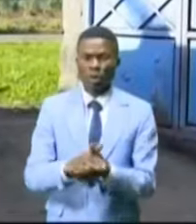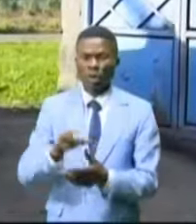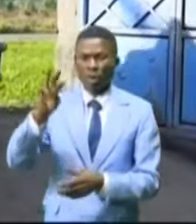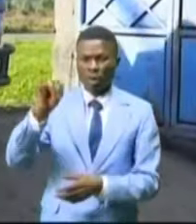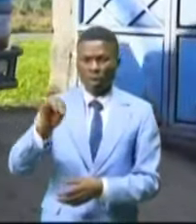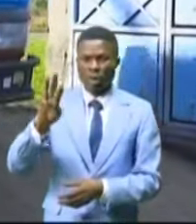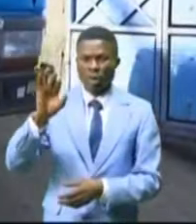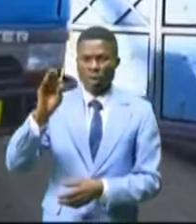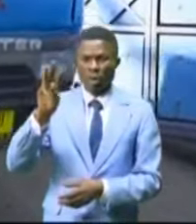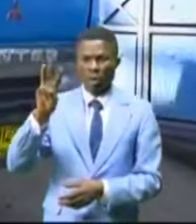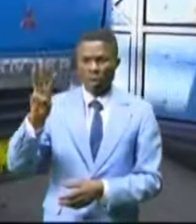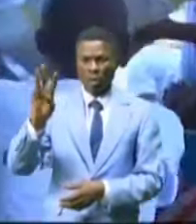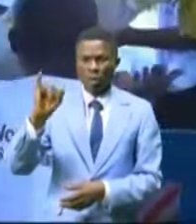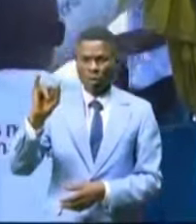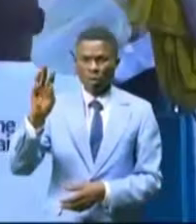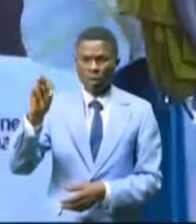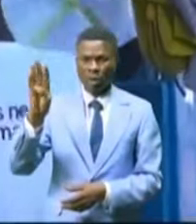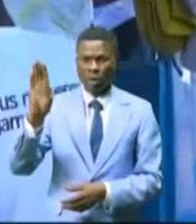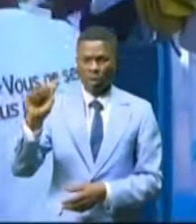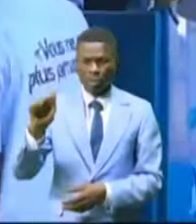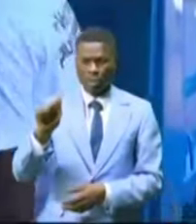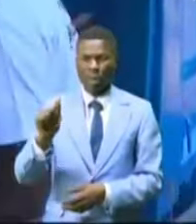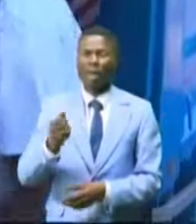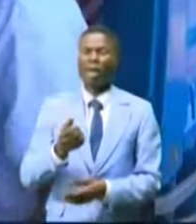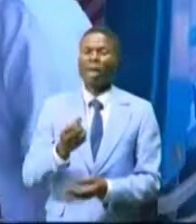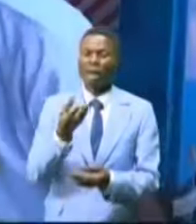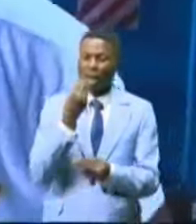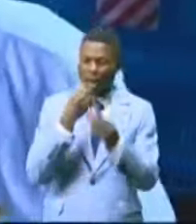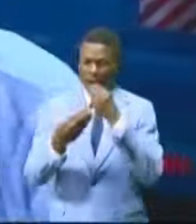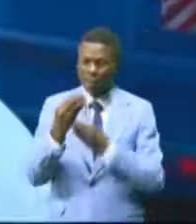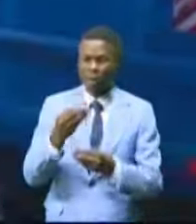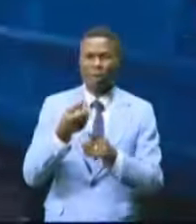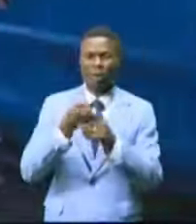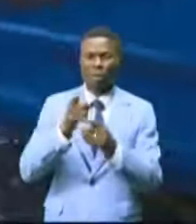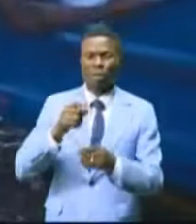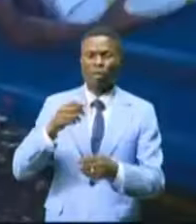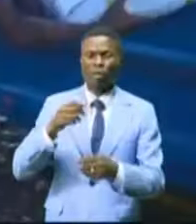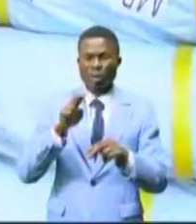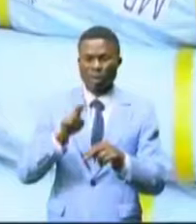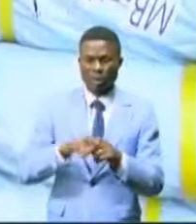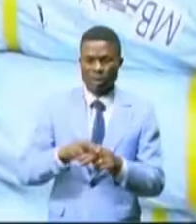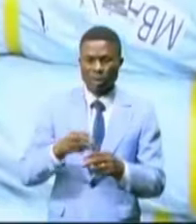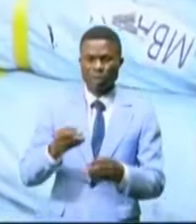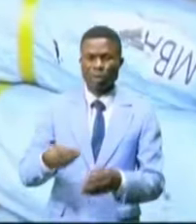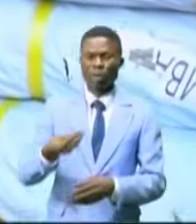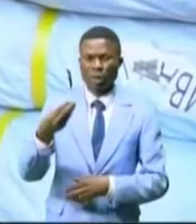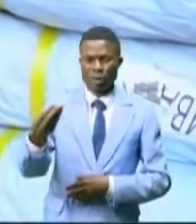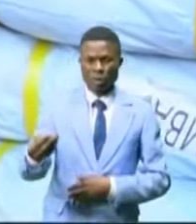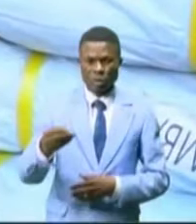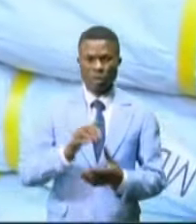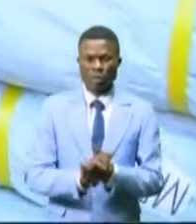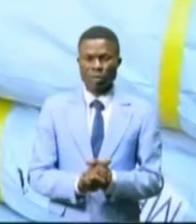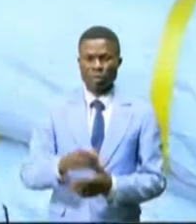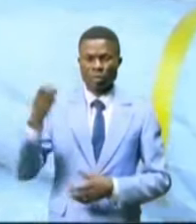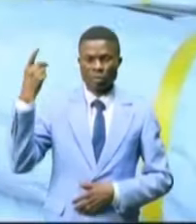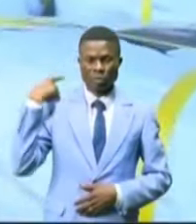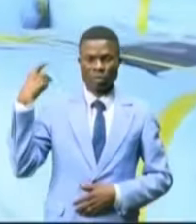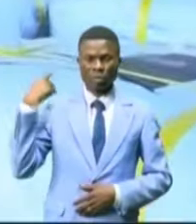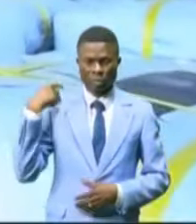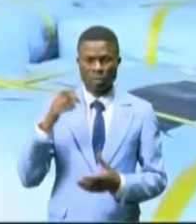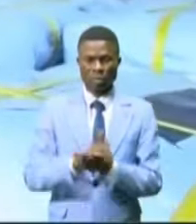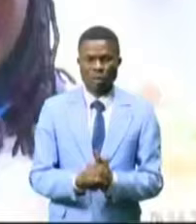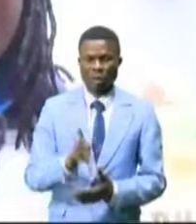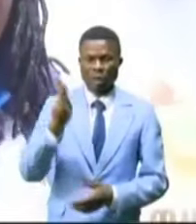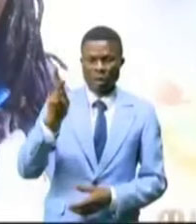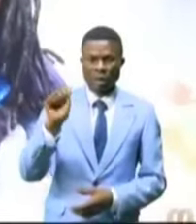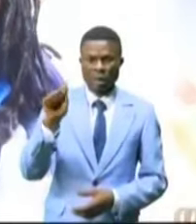ont reçu une assistance de la part de la députée nationale Clotilde Mulumba. L'honorable Clotilde